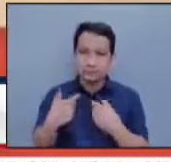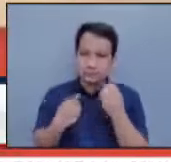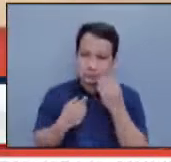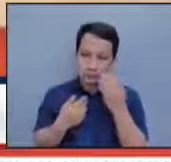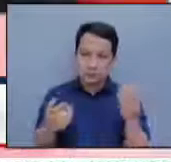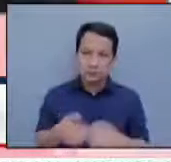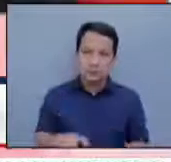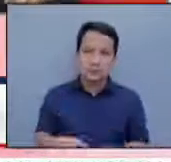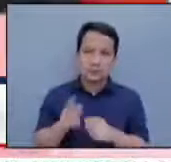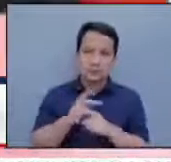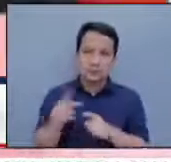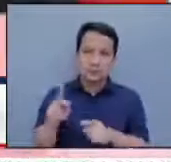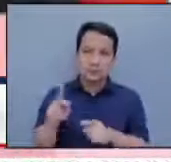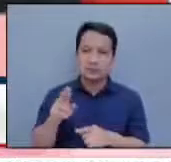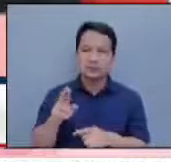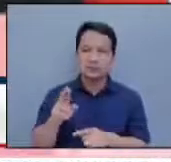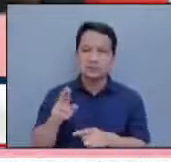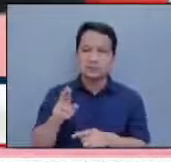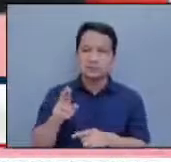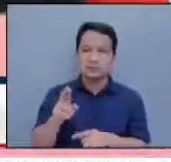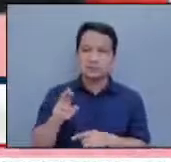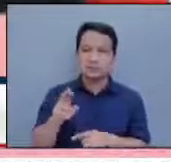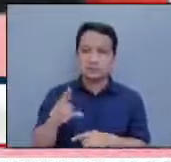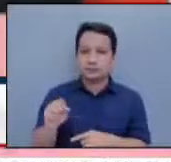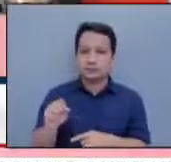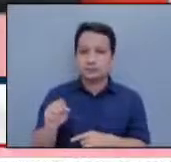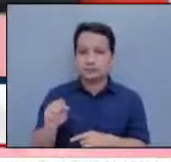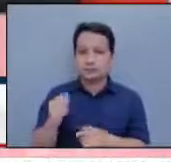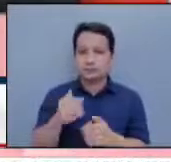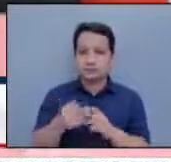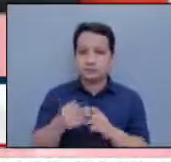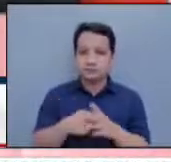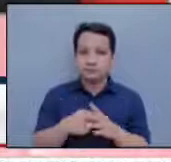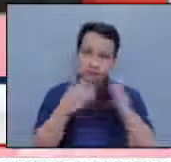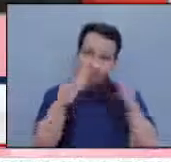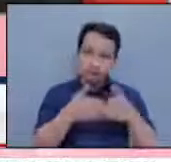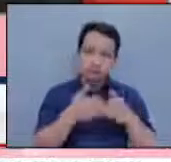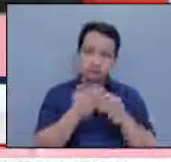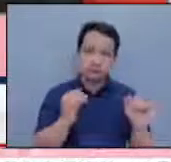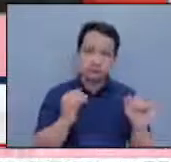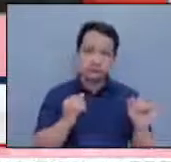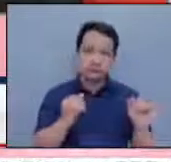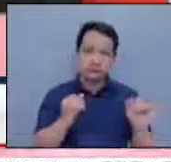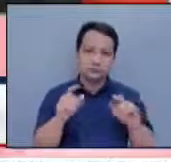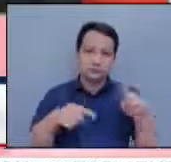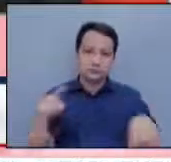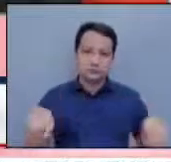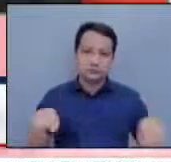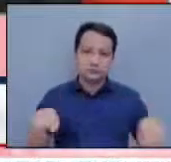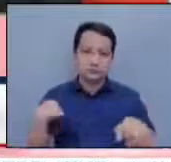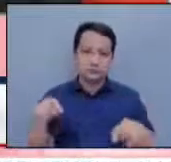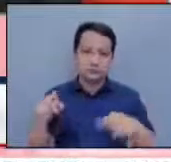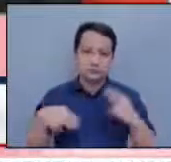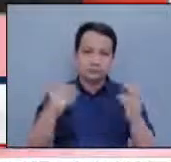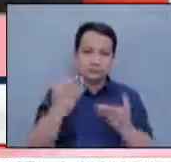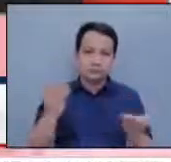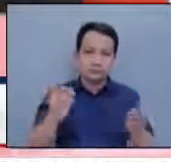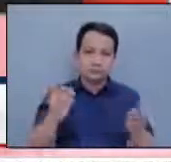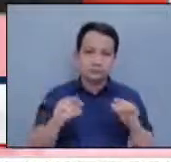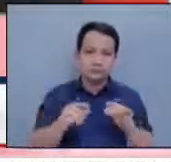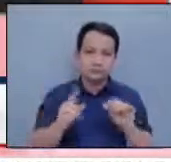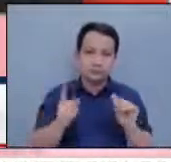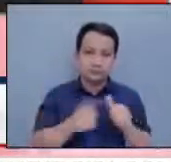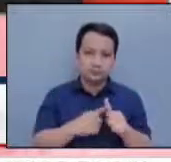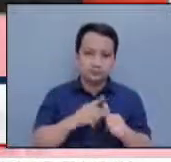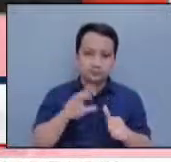professors with doctorate degrees, currently teaching in different universities. And also, we have here the first